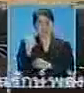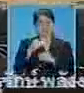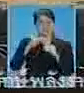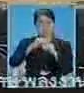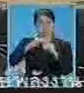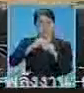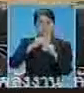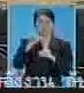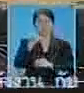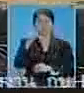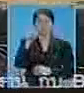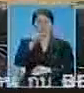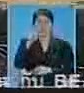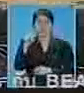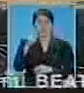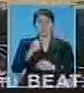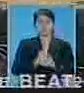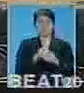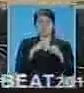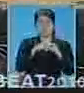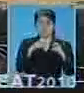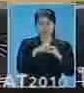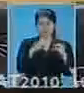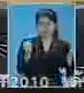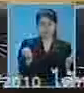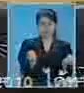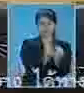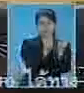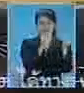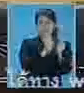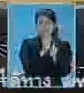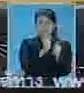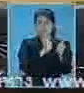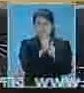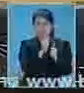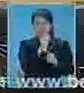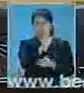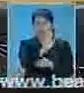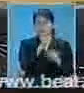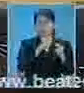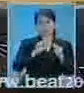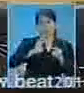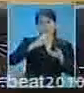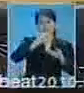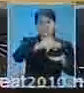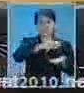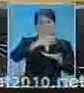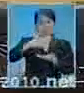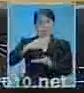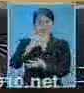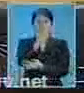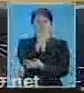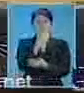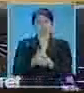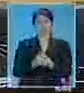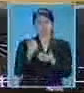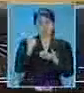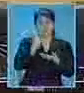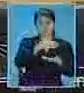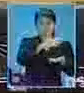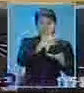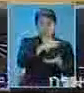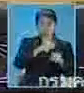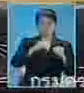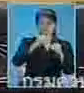เนี่ยแต่ไม่ได้มีผลกระทบต่อความสามารถในการแข่งขันของผู้ส่งออกของเราเลยอัตราการส่งออกเพิ่มขึ้น